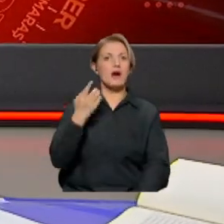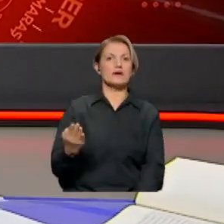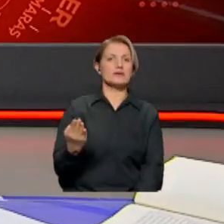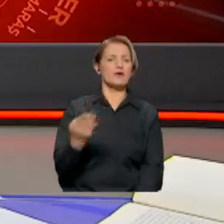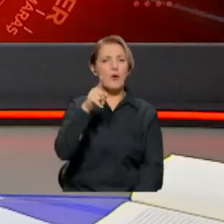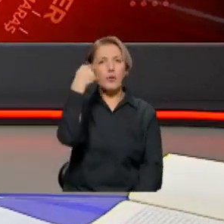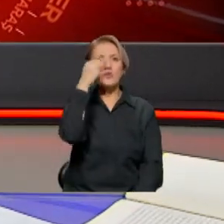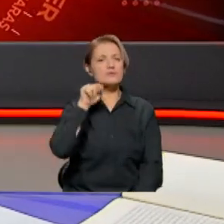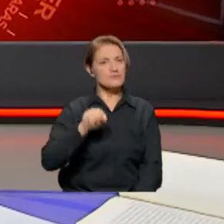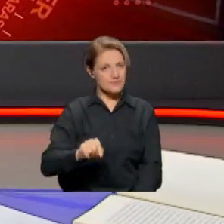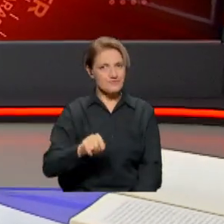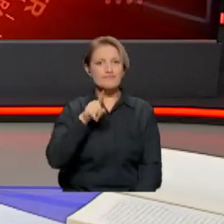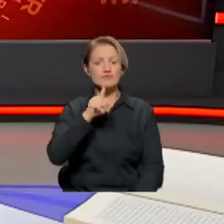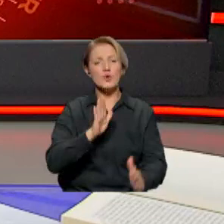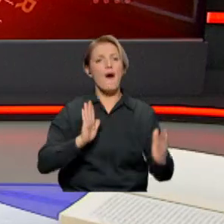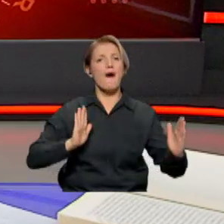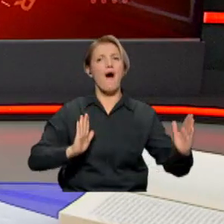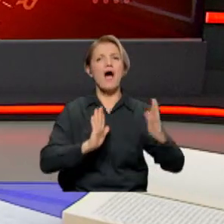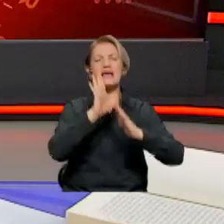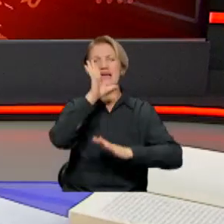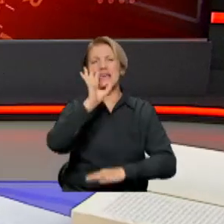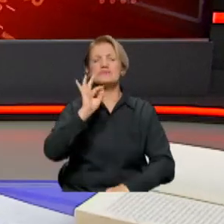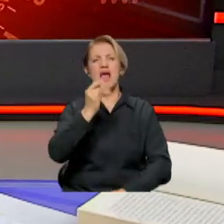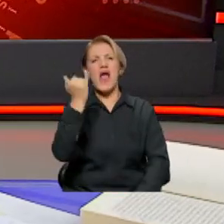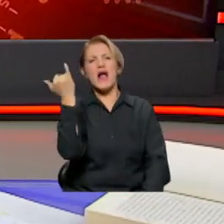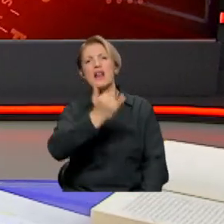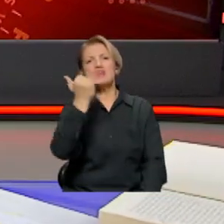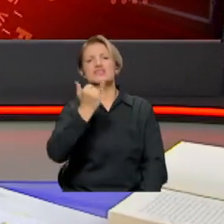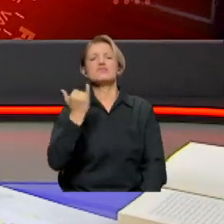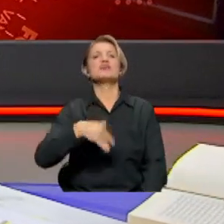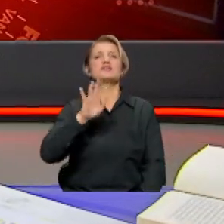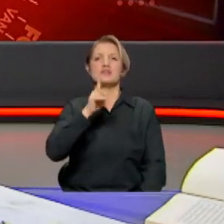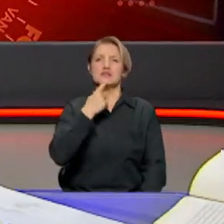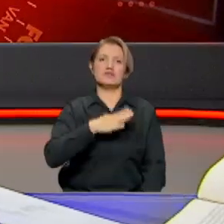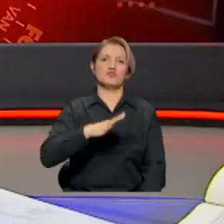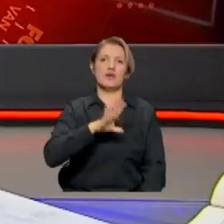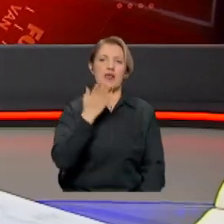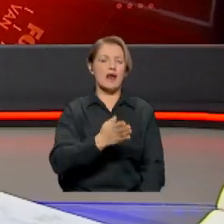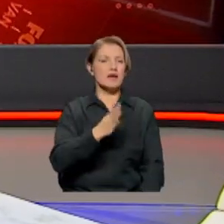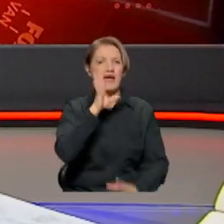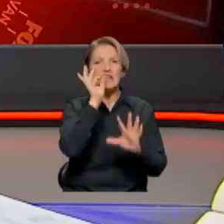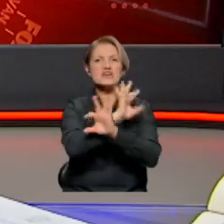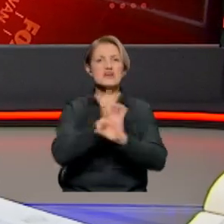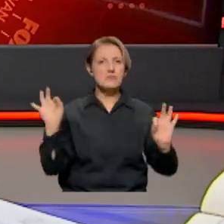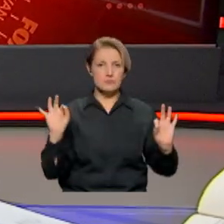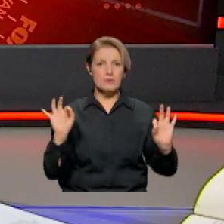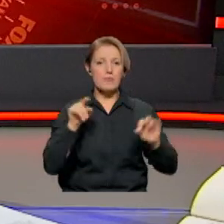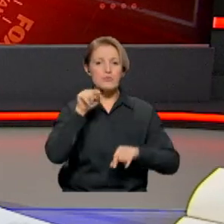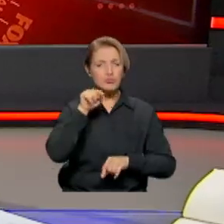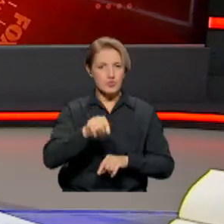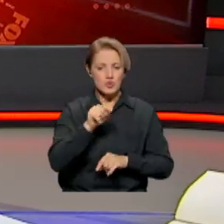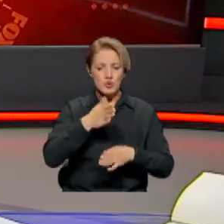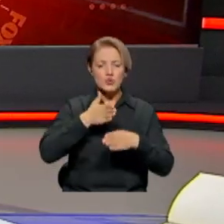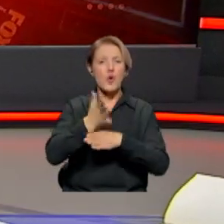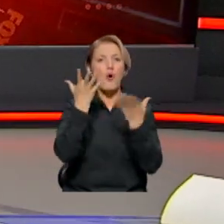Dolayısıyla bunun karşısında hiç kimsenin bunu eleştirmemesini isteyecekler hiç kimsenin Bunun